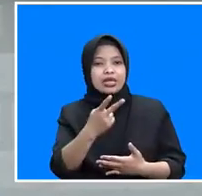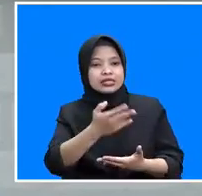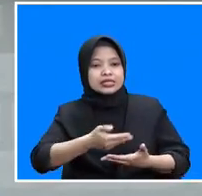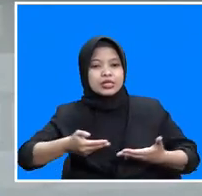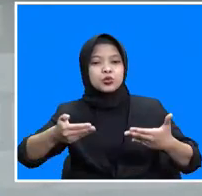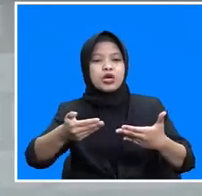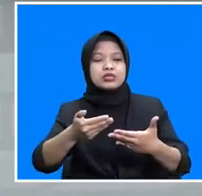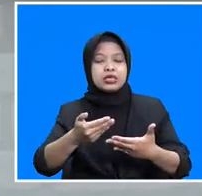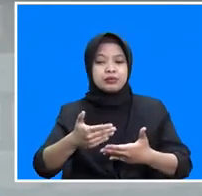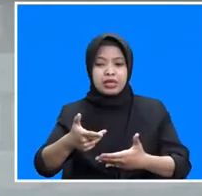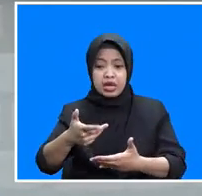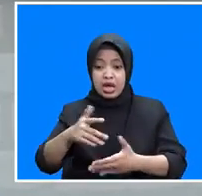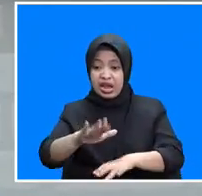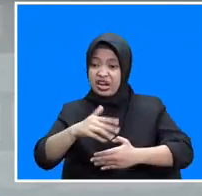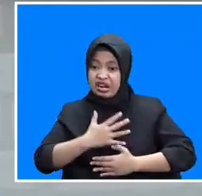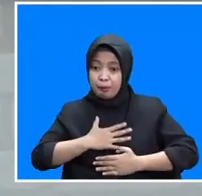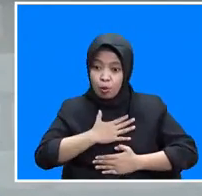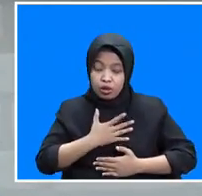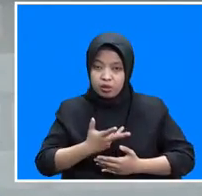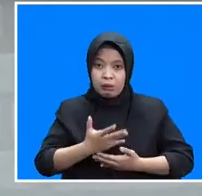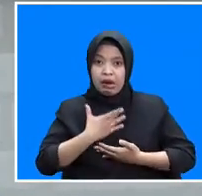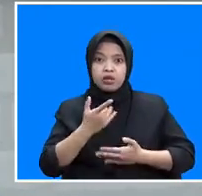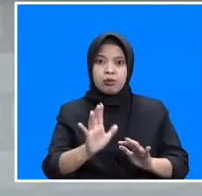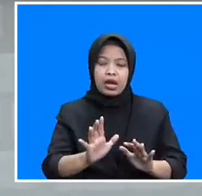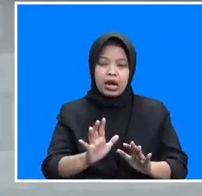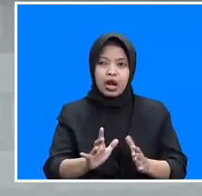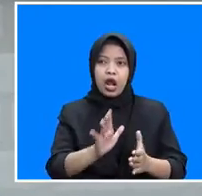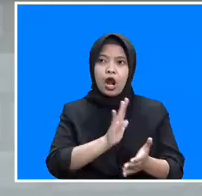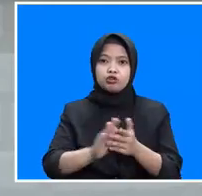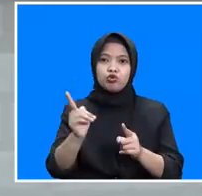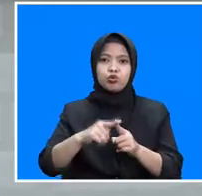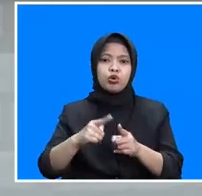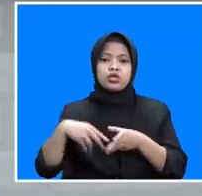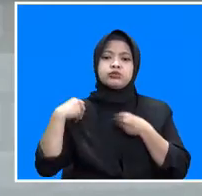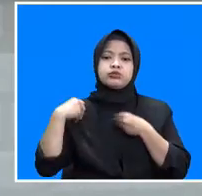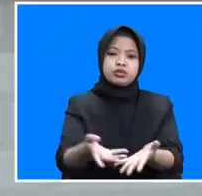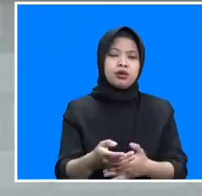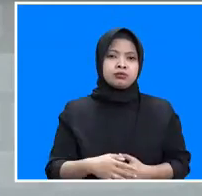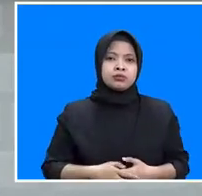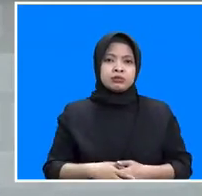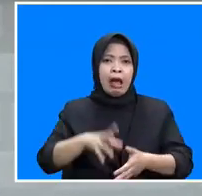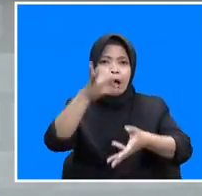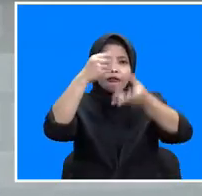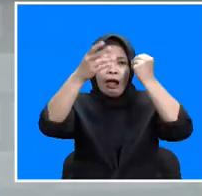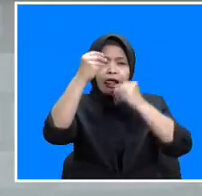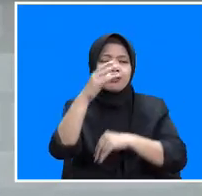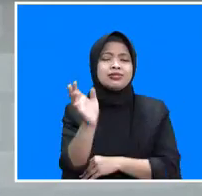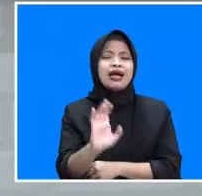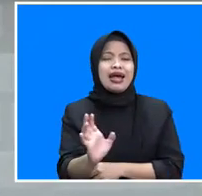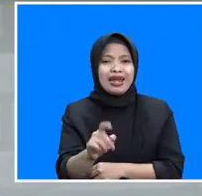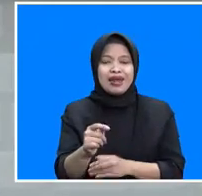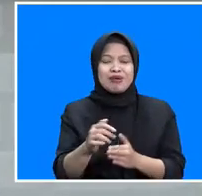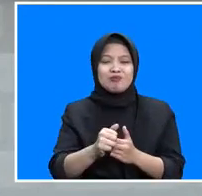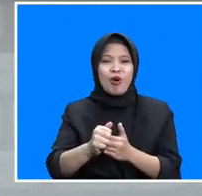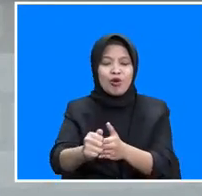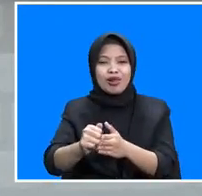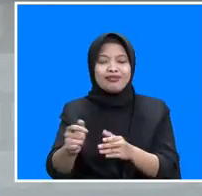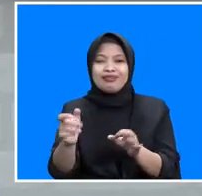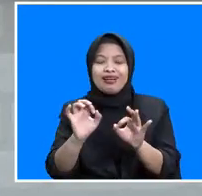kondisi sosial emosionalnya. Jadi jangan langsung ngerjain soal gitu ya, atau apa gitu yang modul-modulnya,